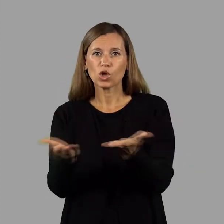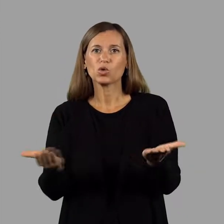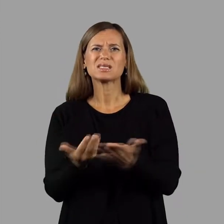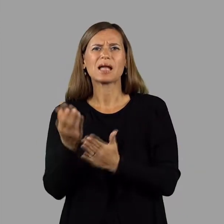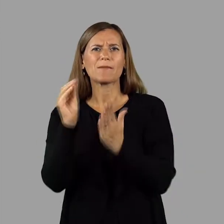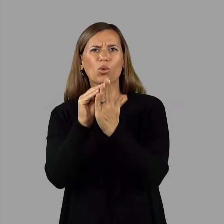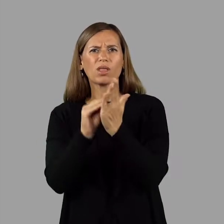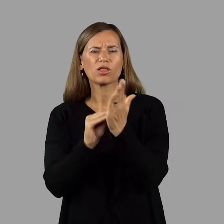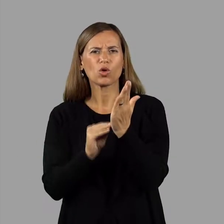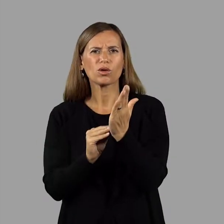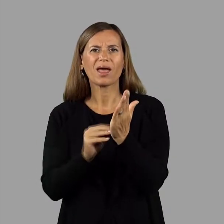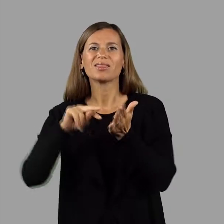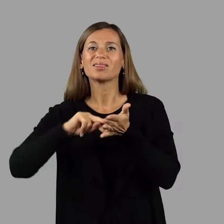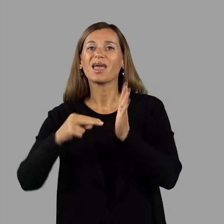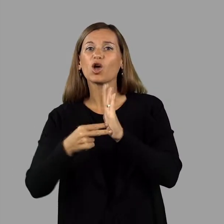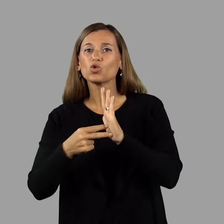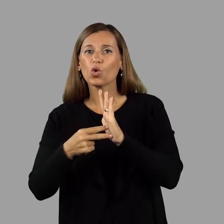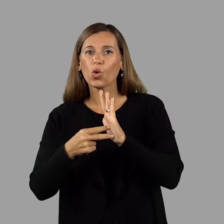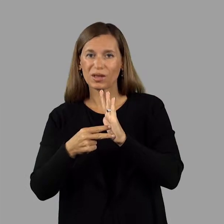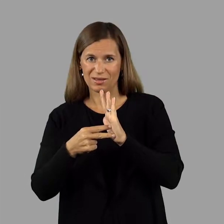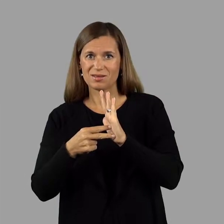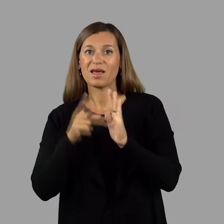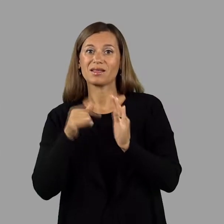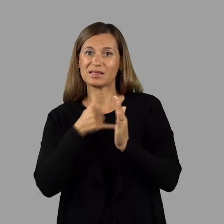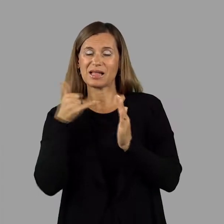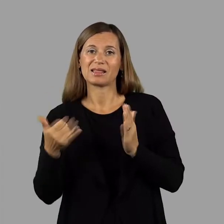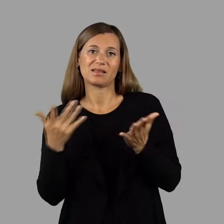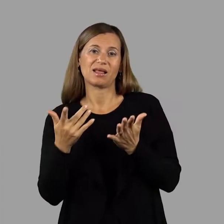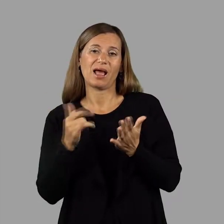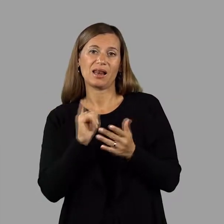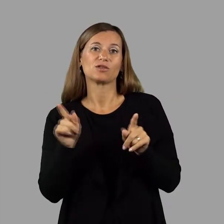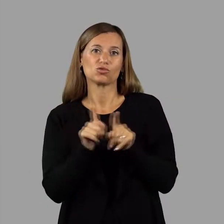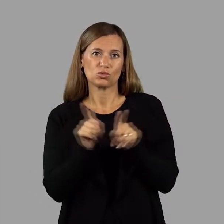za podatkovne tehnologije in zadnjih nekaj let tudi